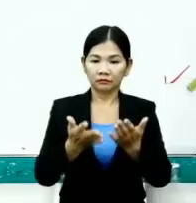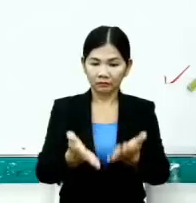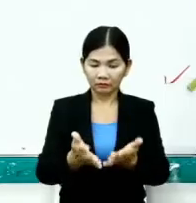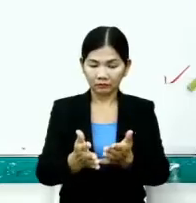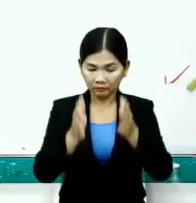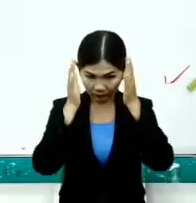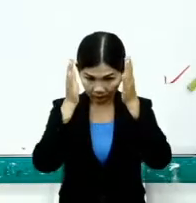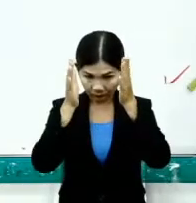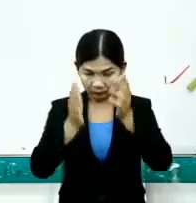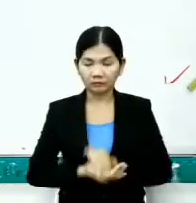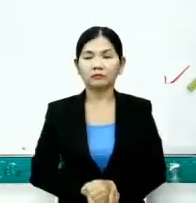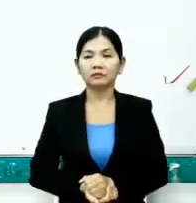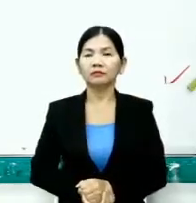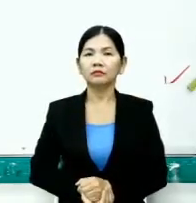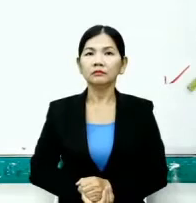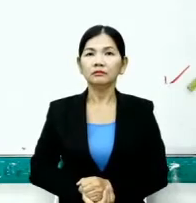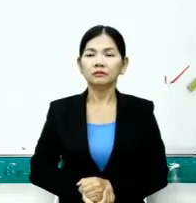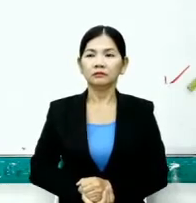កដាក់ទាំងអស់គ្នា